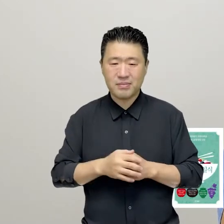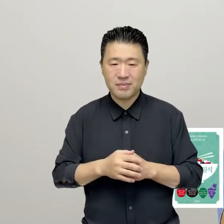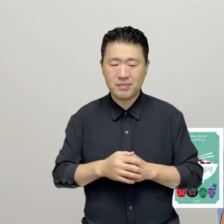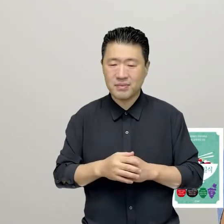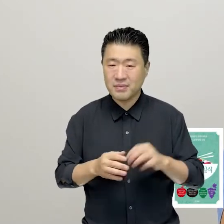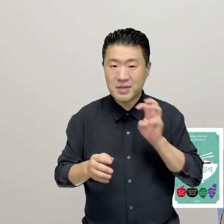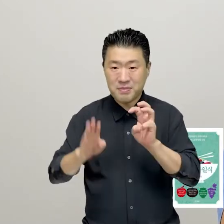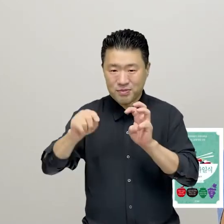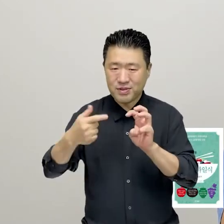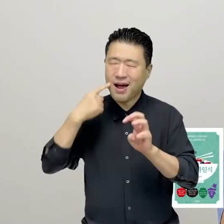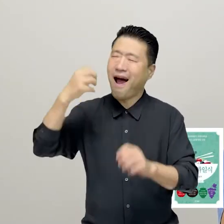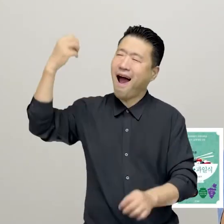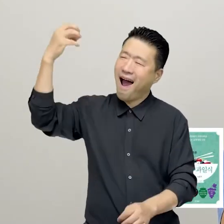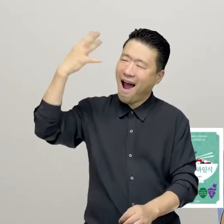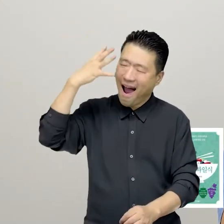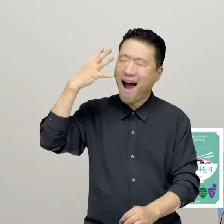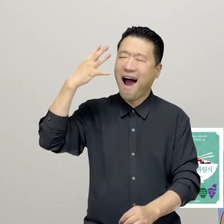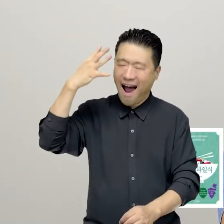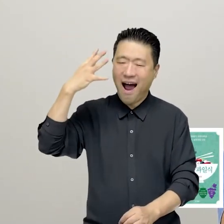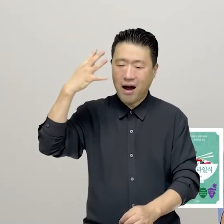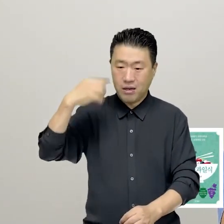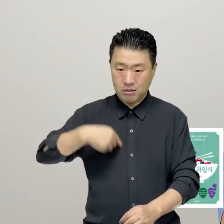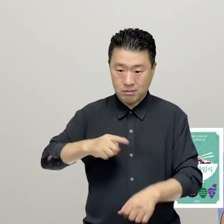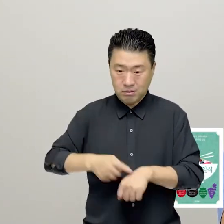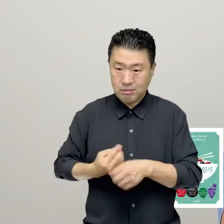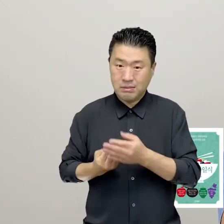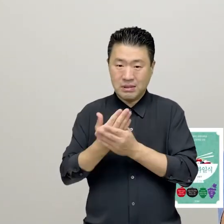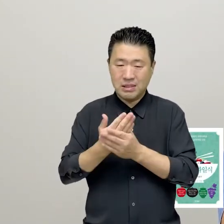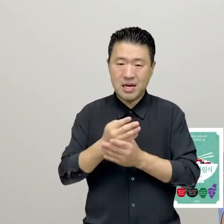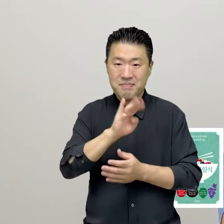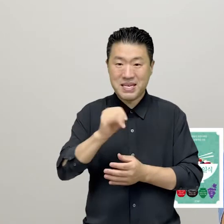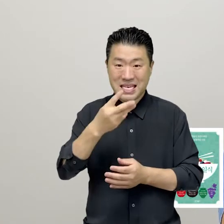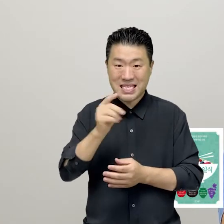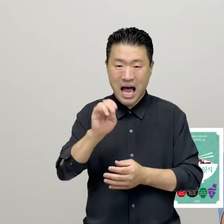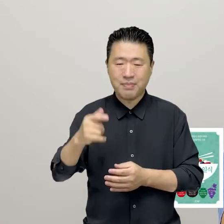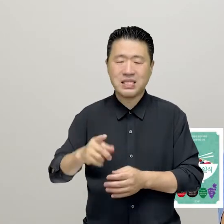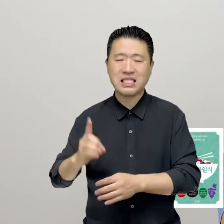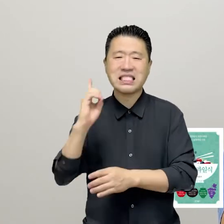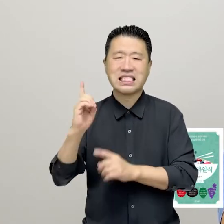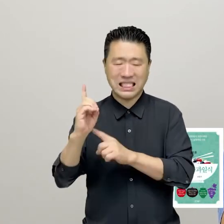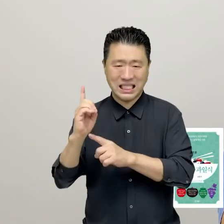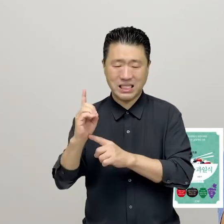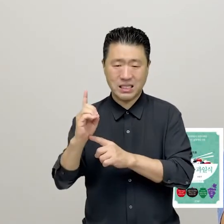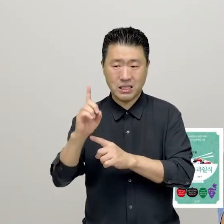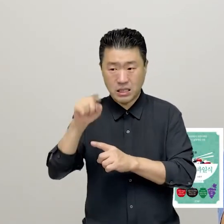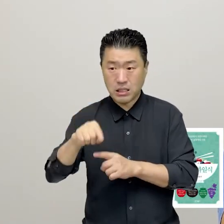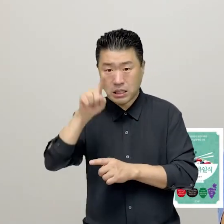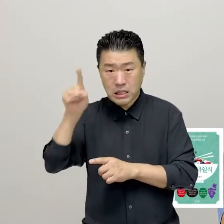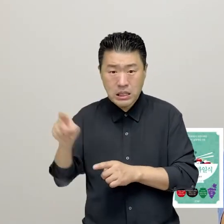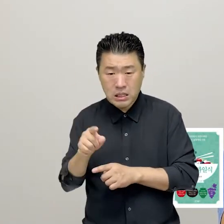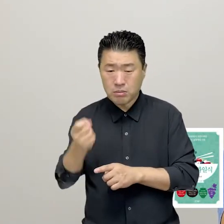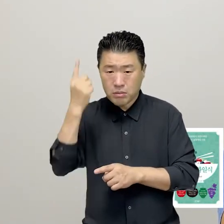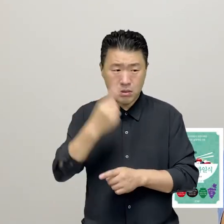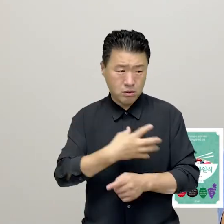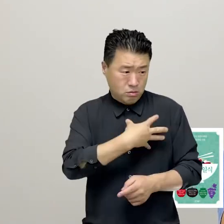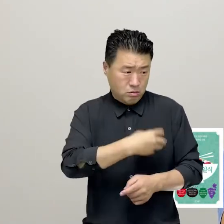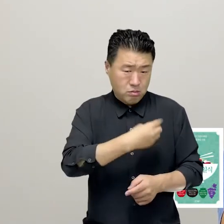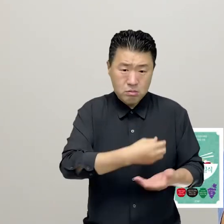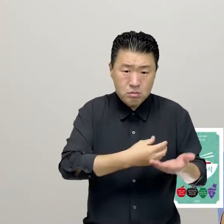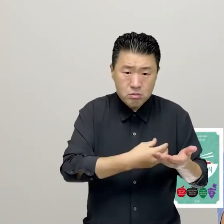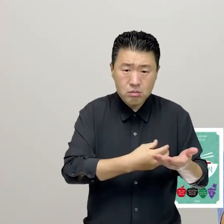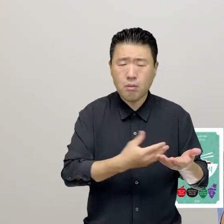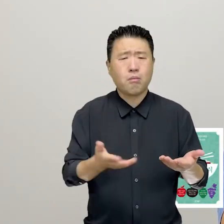대표적으로 하루에 30분 햇빛을 쐬면 충분히 생성되는 것이 비타민 D인데요. 이 비타민 D는